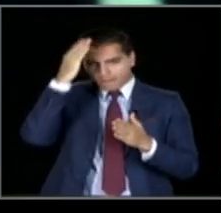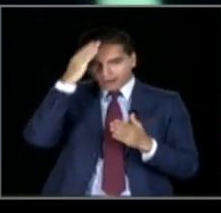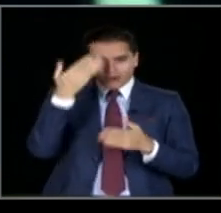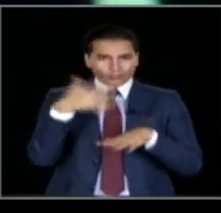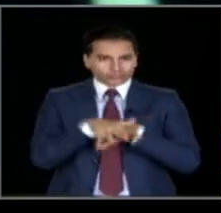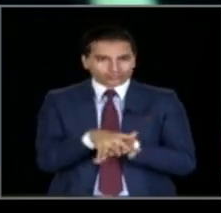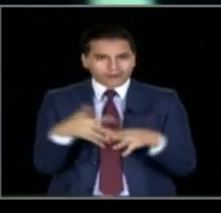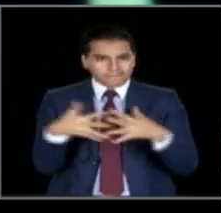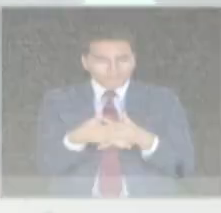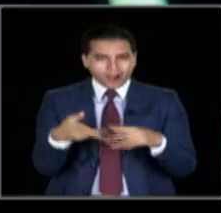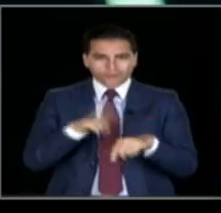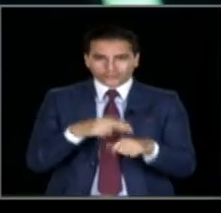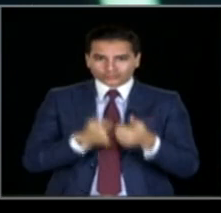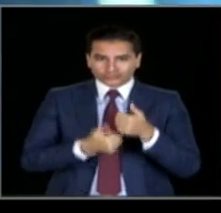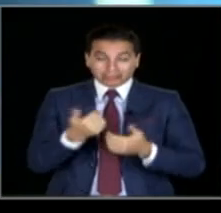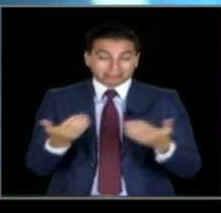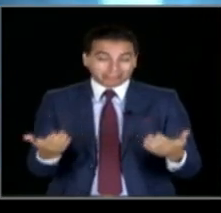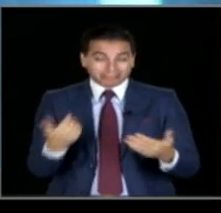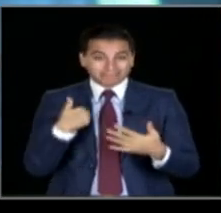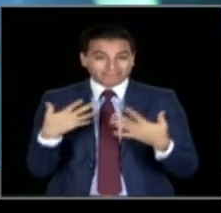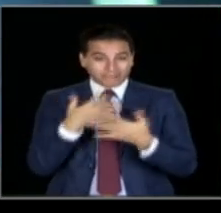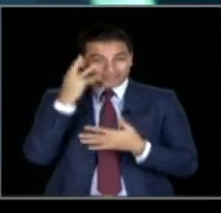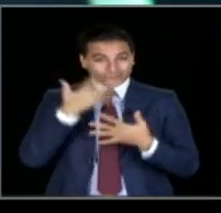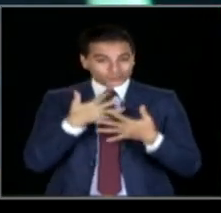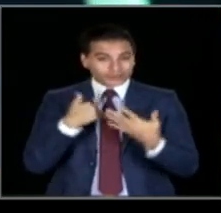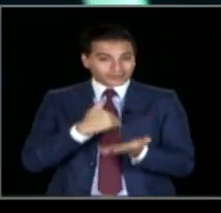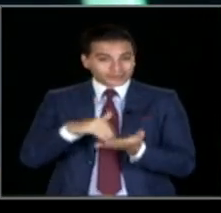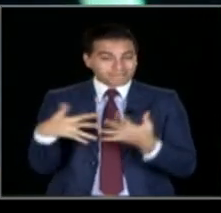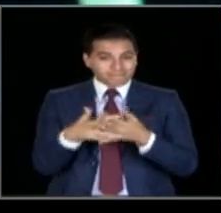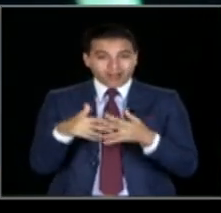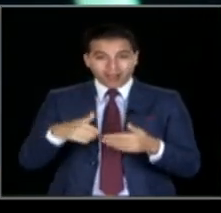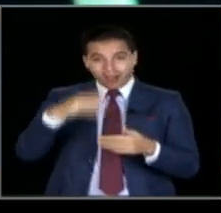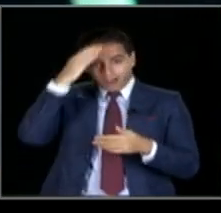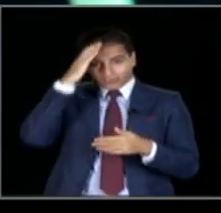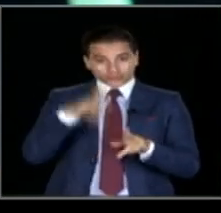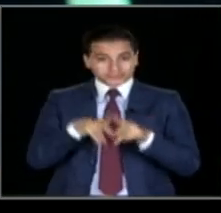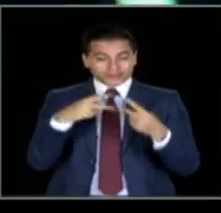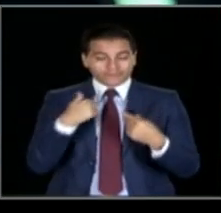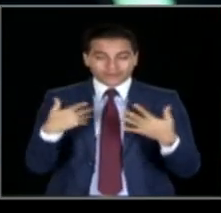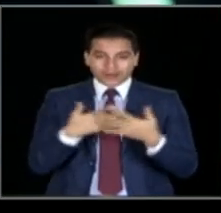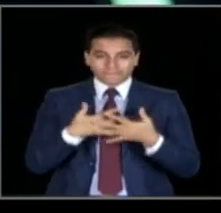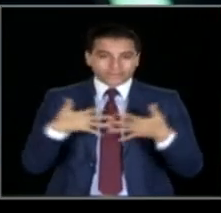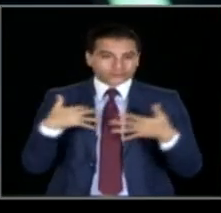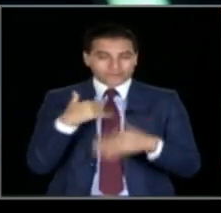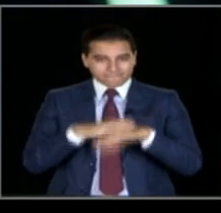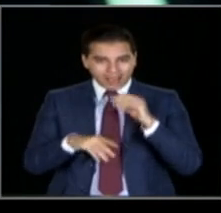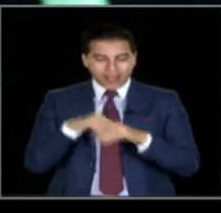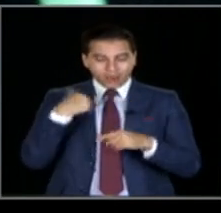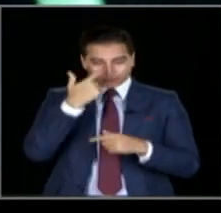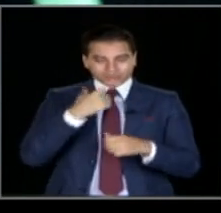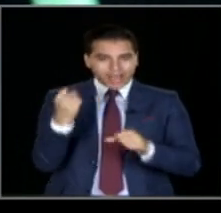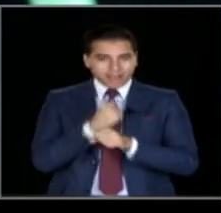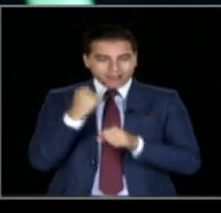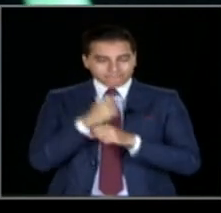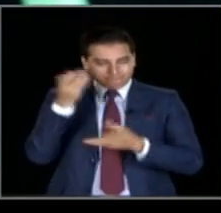وهشارك وأبقى متسابقة. كنت مبسوط جدا لما عرفت ان هشارك في العباقره قادرون باختلاف الموسم الثاني، وكنت بحاول اعتمد على نفسي